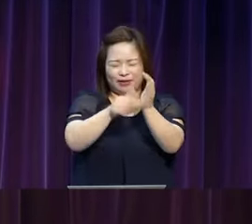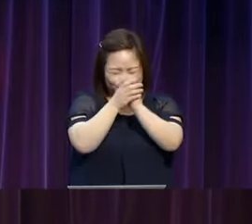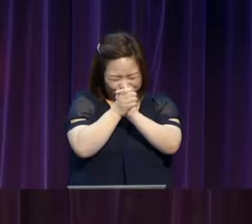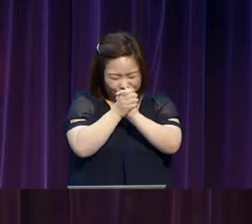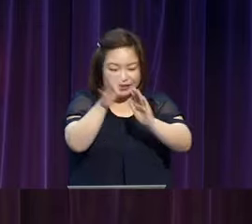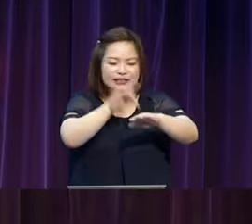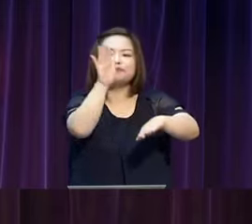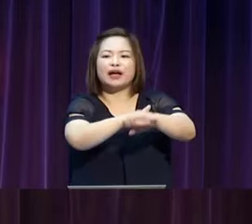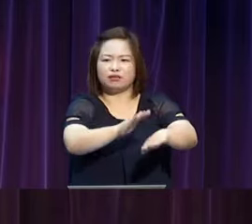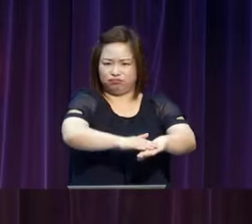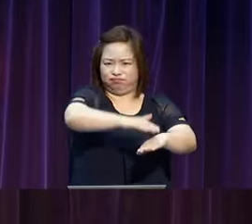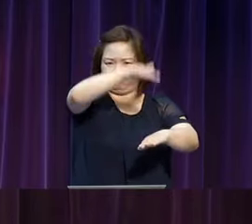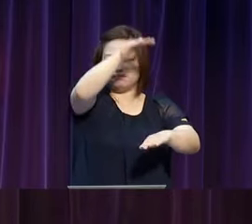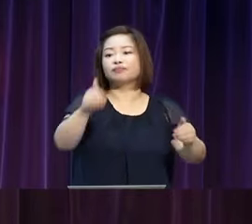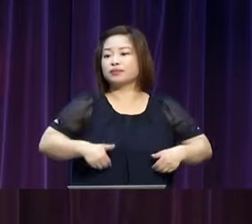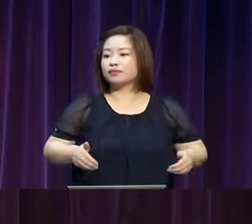거예요.